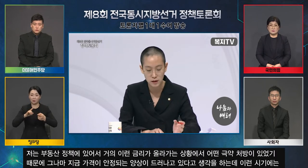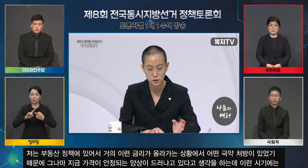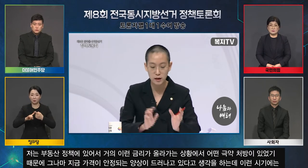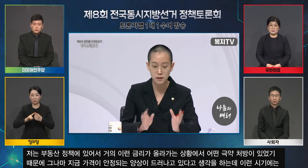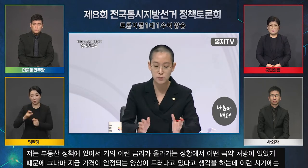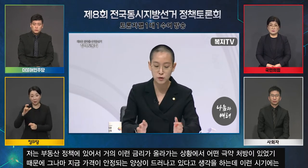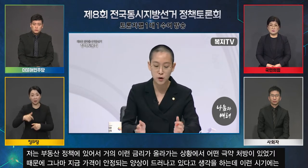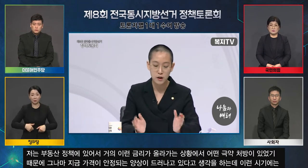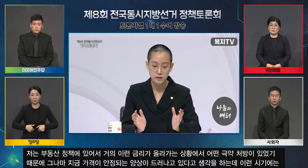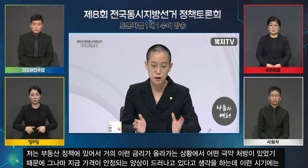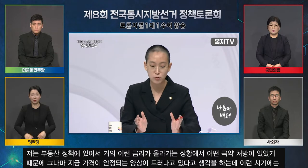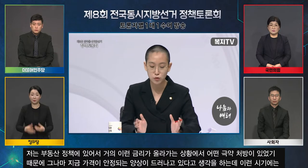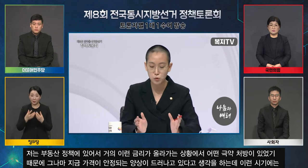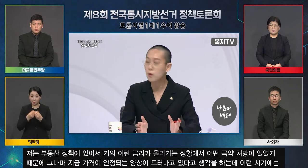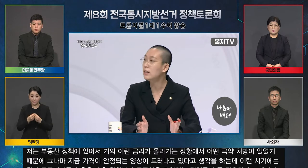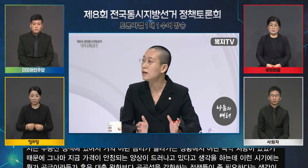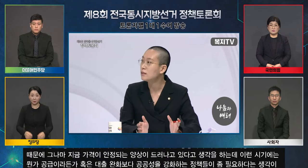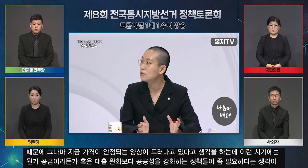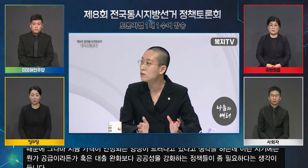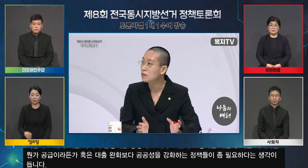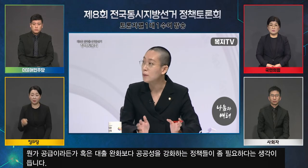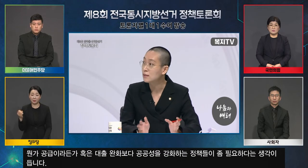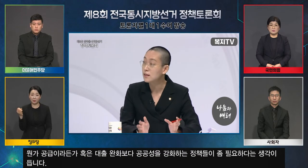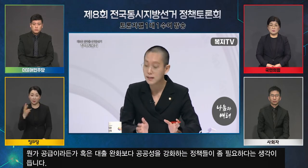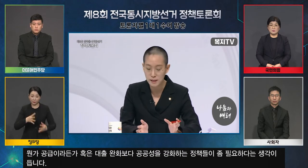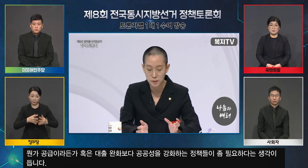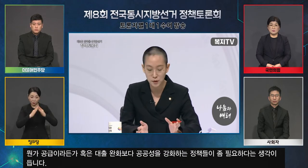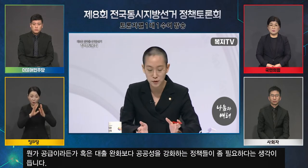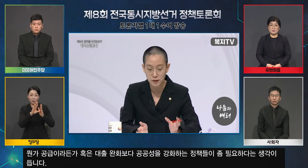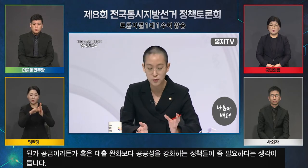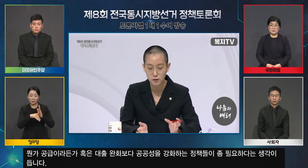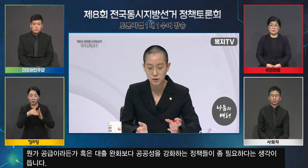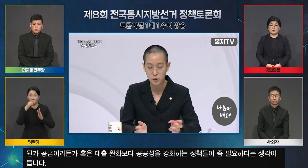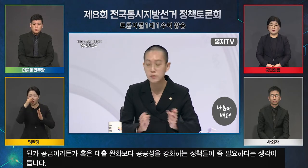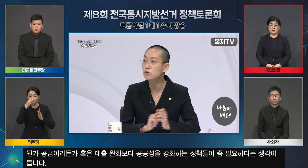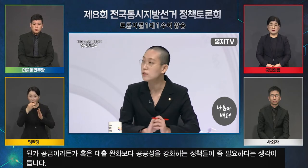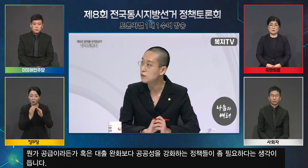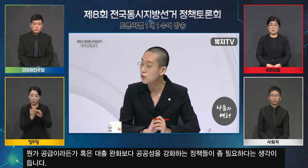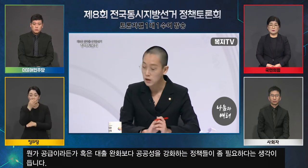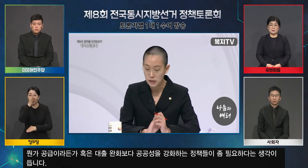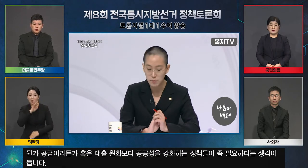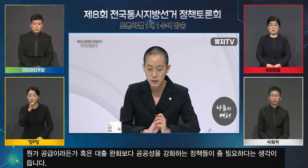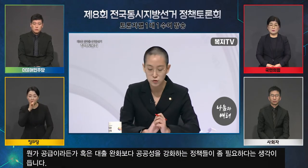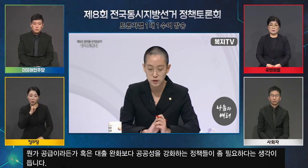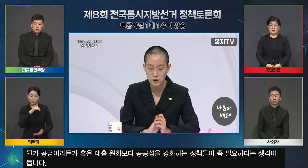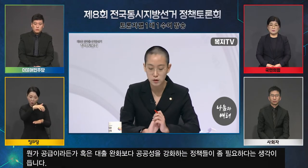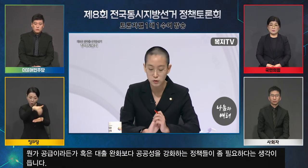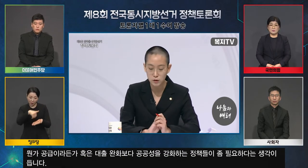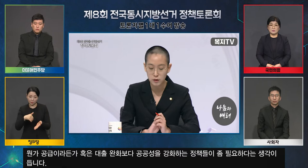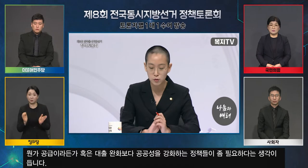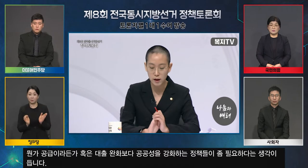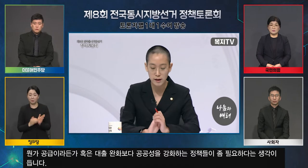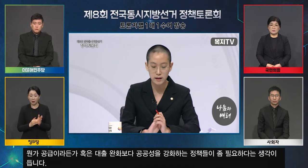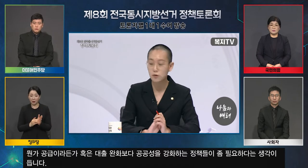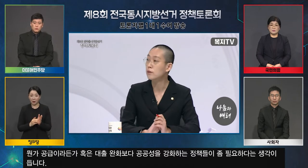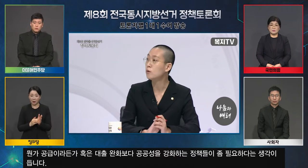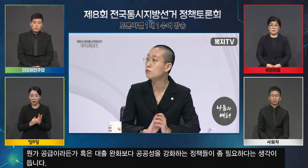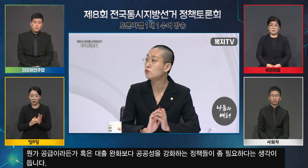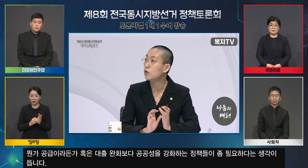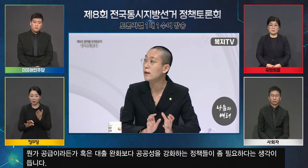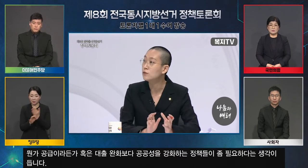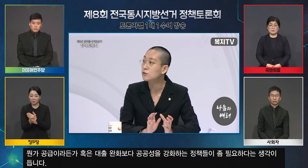생각이 듭니다. 예를 들어서 재건축 초과이 같은 것들이 발생한다면 이런 것들을 환수해서 임대주택을 건설하고